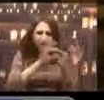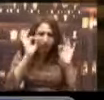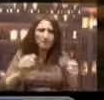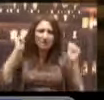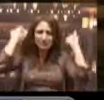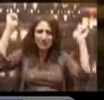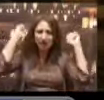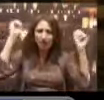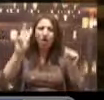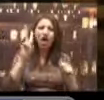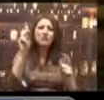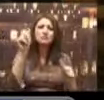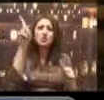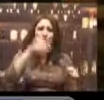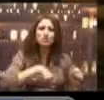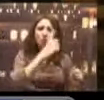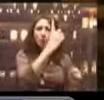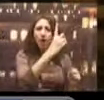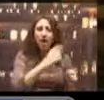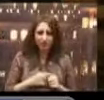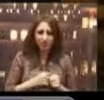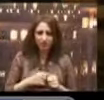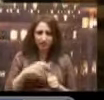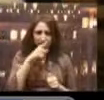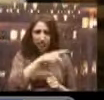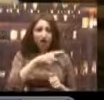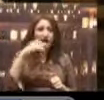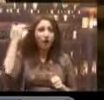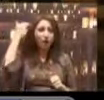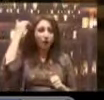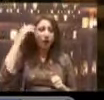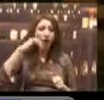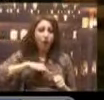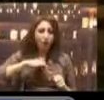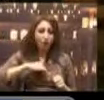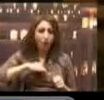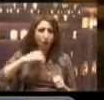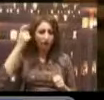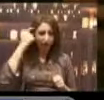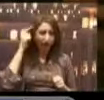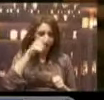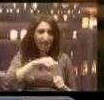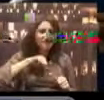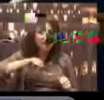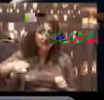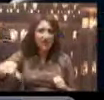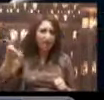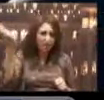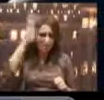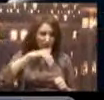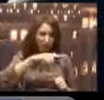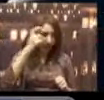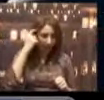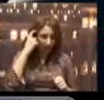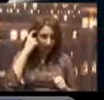هل انت وانت بتعمل هذا الفيلم كنت شايف الرؤيه دي؟ كان عندك اعتقاد بحجم الفساد اللي احنا كنا عايشين فيه في هذه اللحظات؟